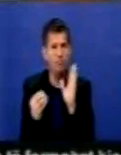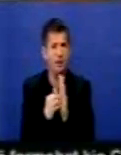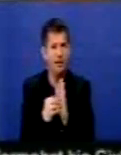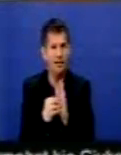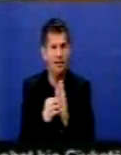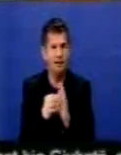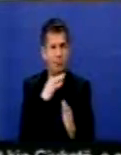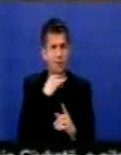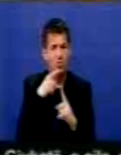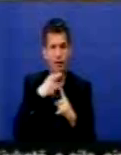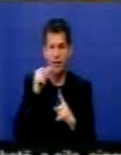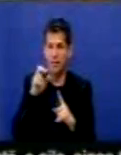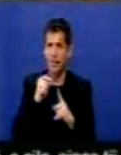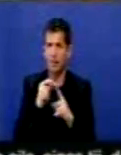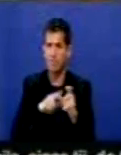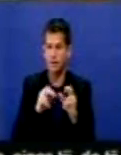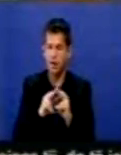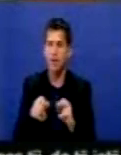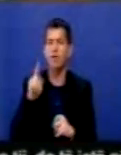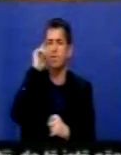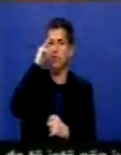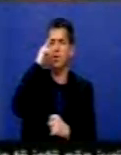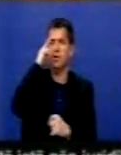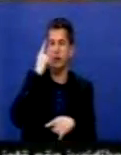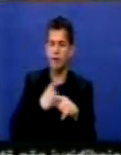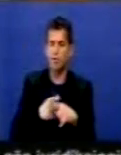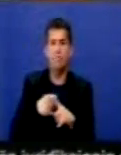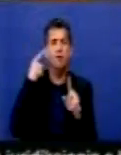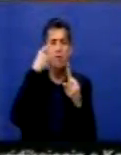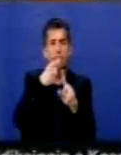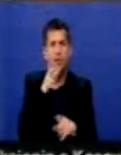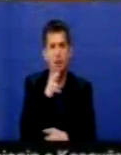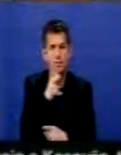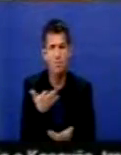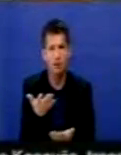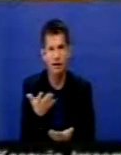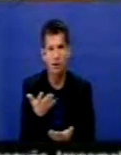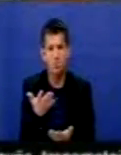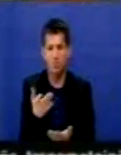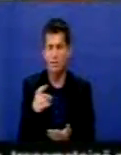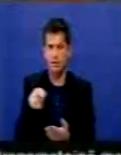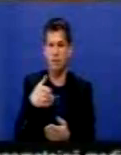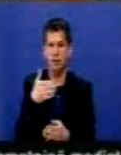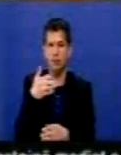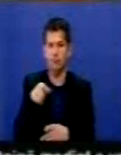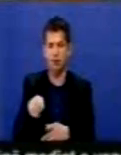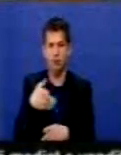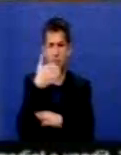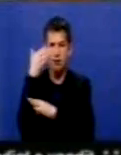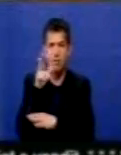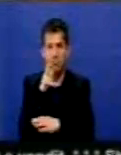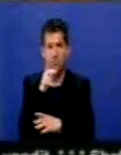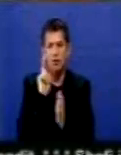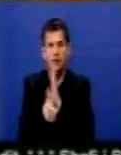Trepqën, fakt tër kohën e mendon e paramendon Trepqën dhe synimi të cilit është që Trepqën ta bëj shpejt e shpejt